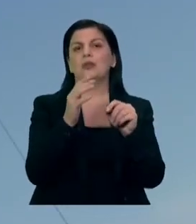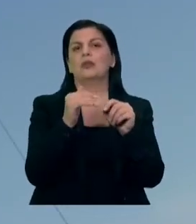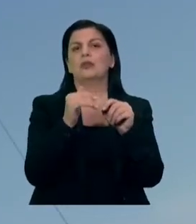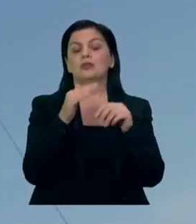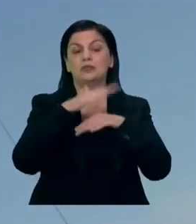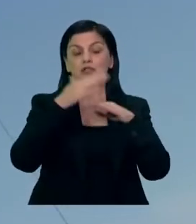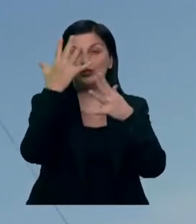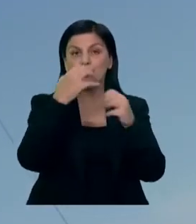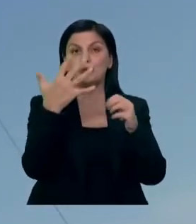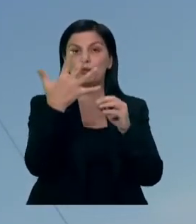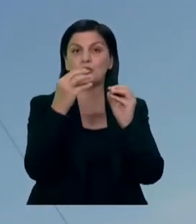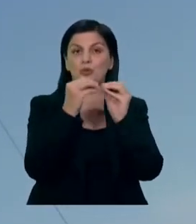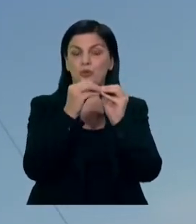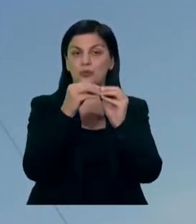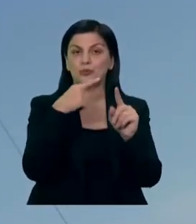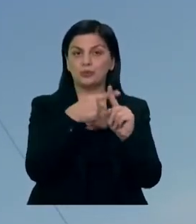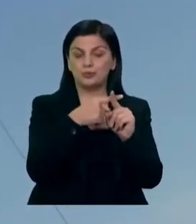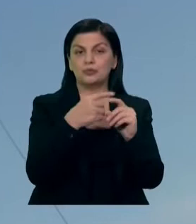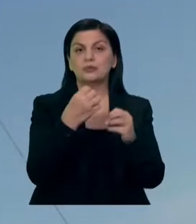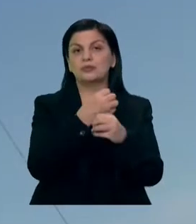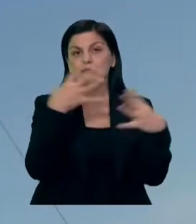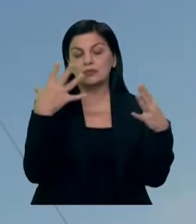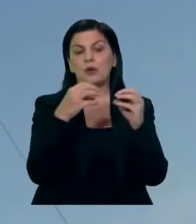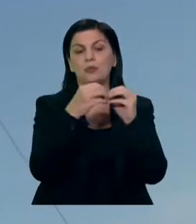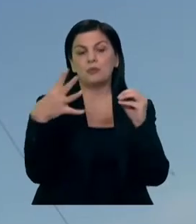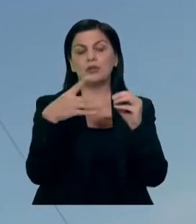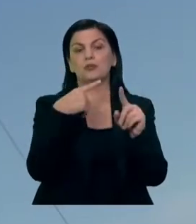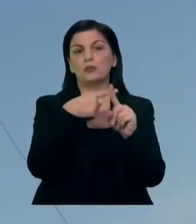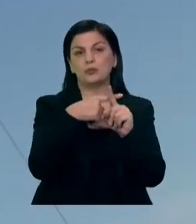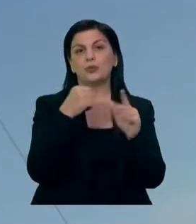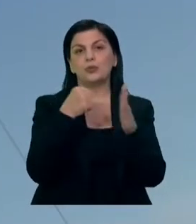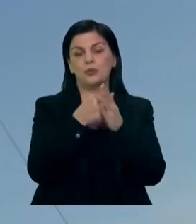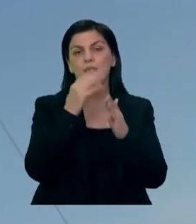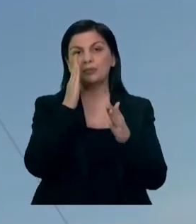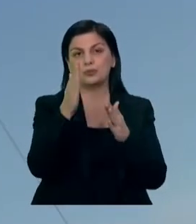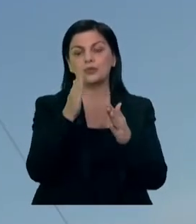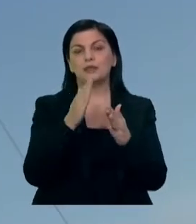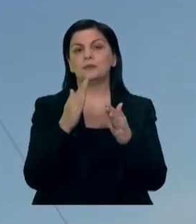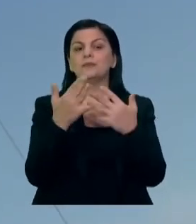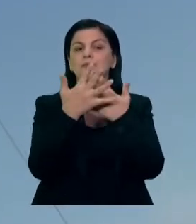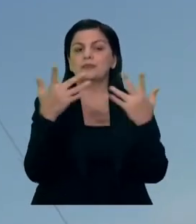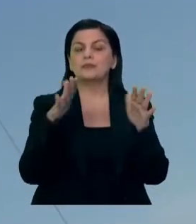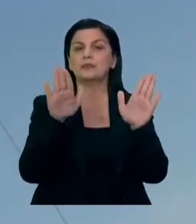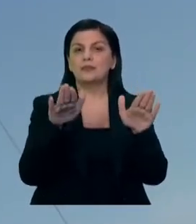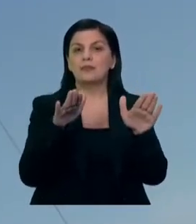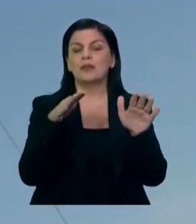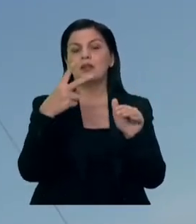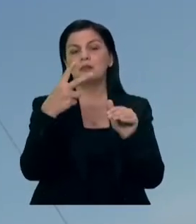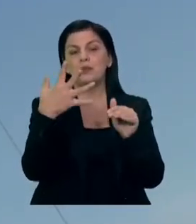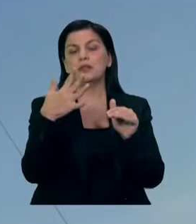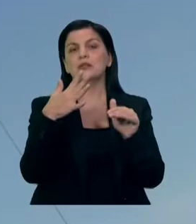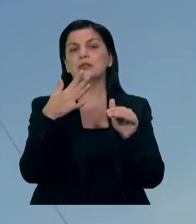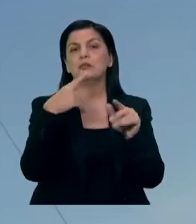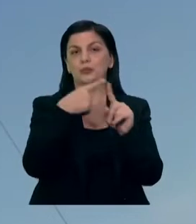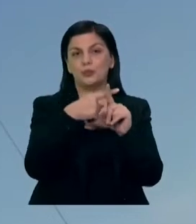gecə 5-10 dərəcə, gündüz isə 15 dərəcəyə də temperatur yüksələcək. Bəzi yerlərində isə temperaturun 25 dərəcə